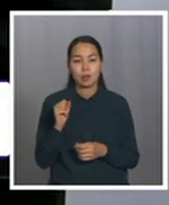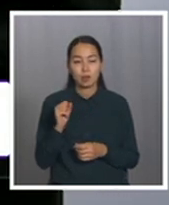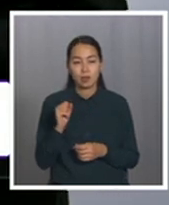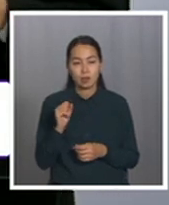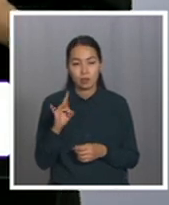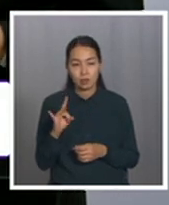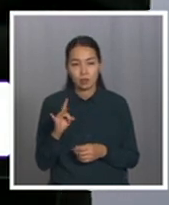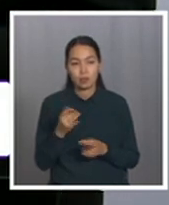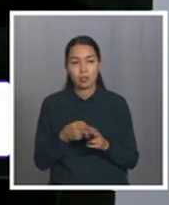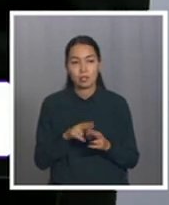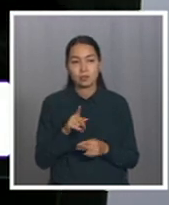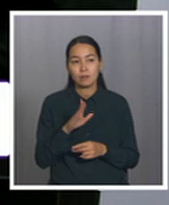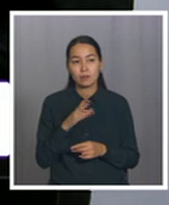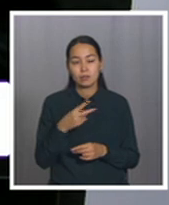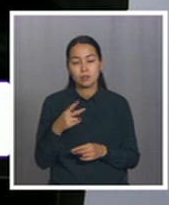V тең омега R дедік.